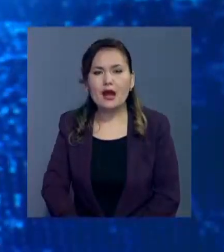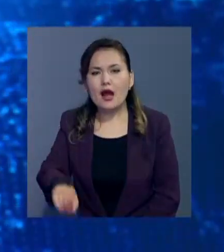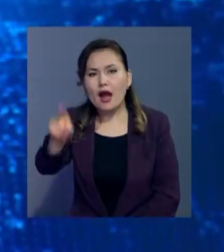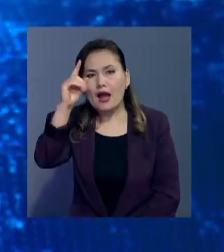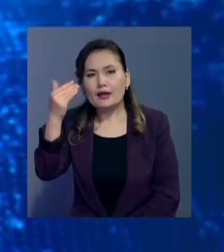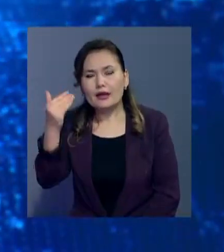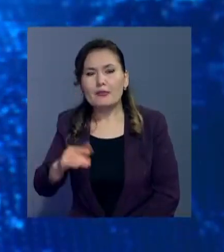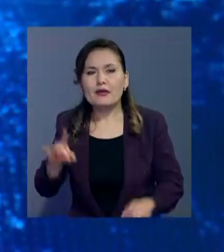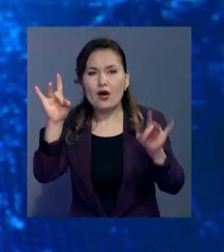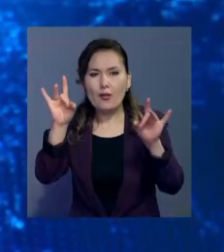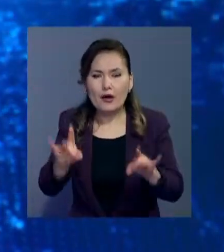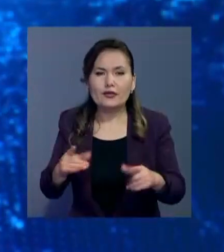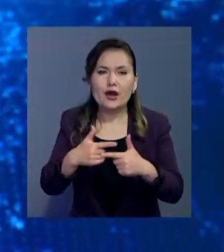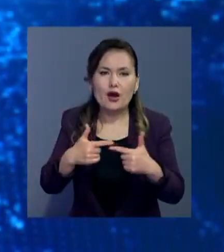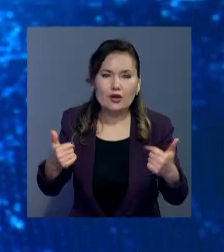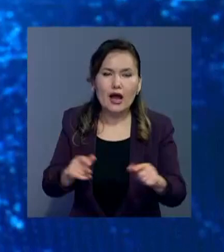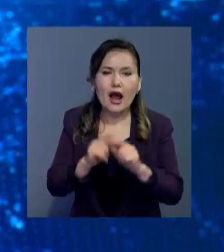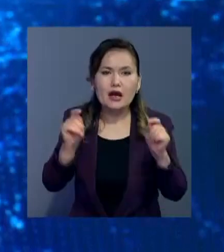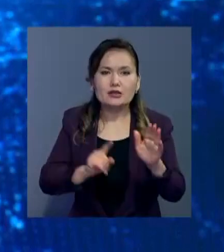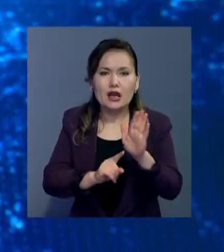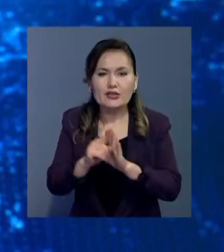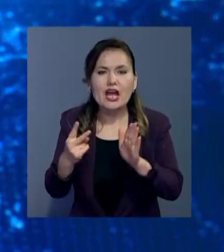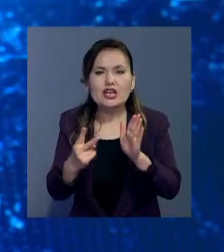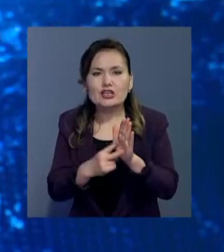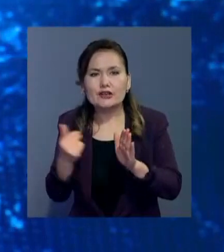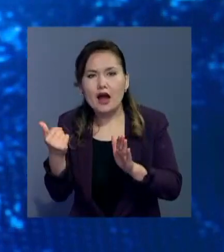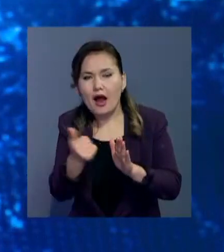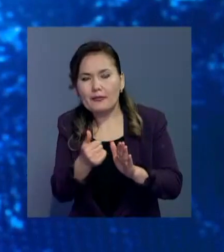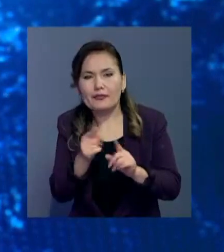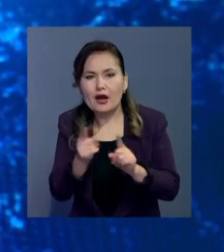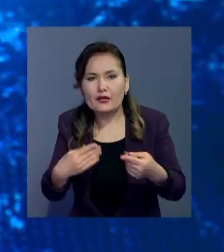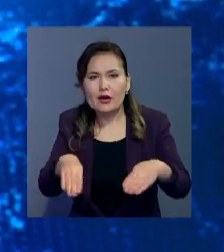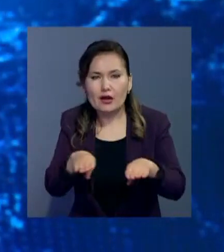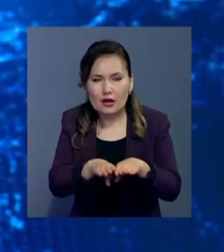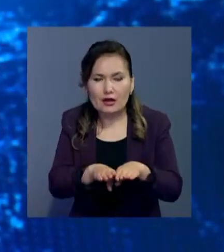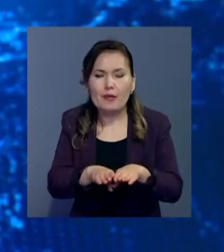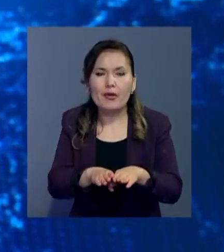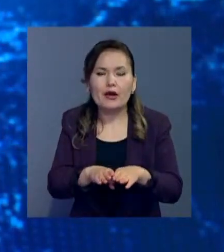Германияда мейрамханалар мен қонақ үйлер ашылады. Жет апта бойы құрсауланған күйі өмір сүрген